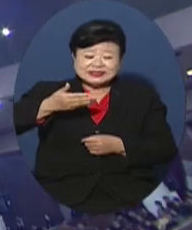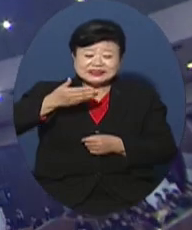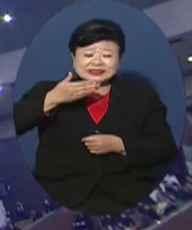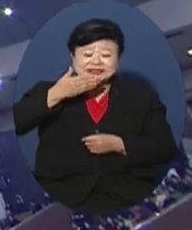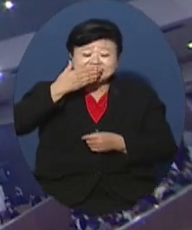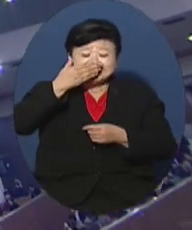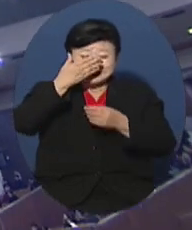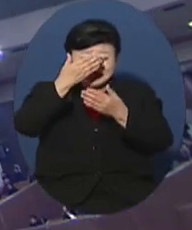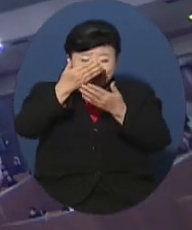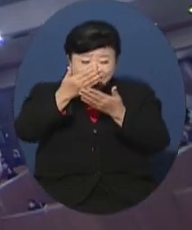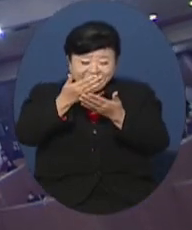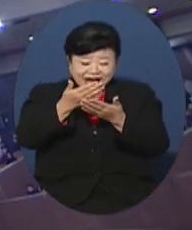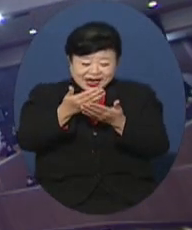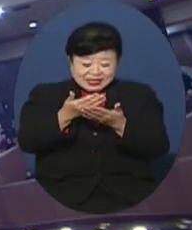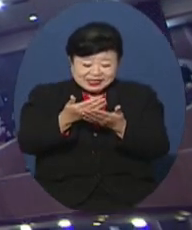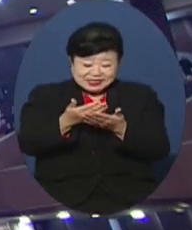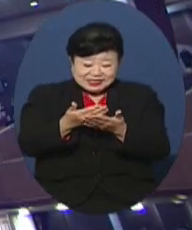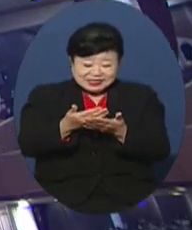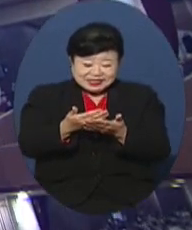영생하는